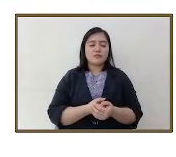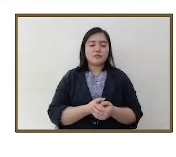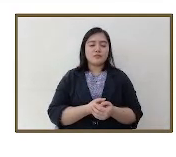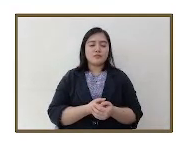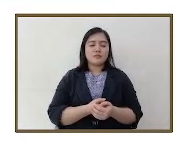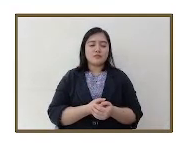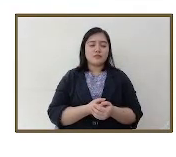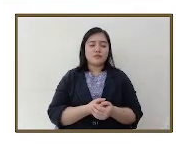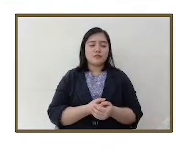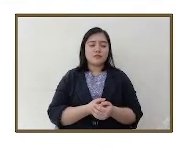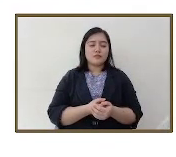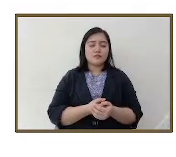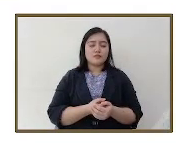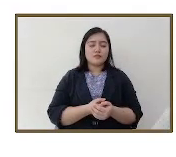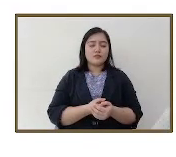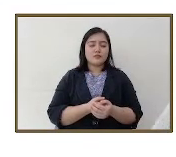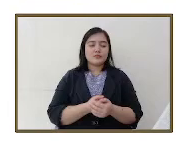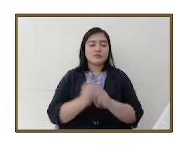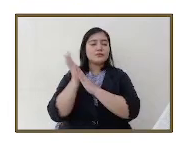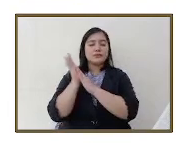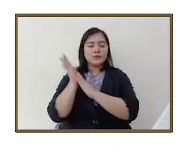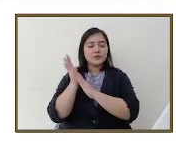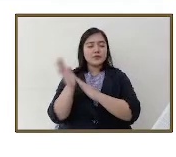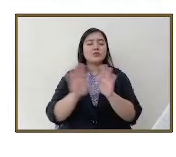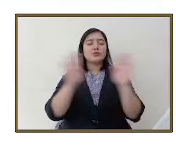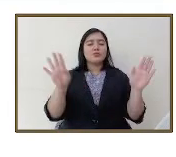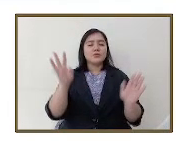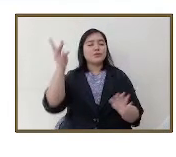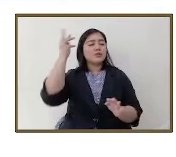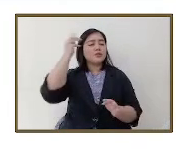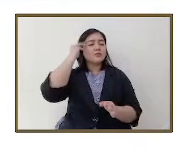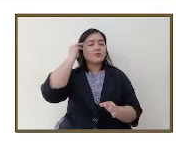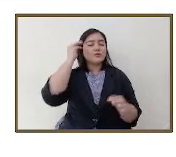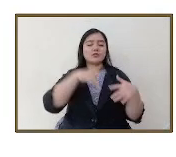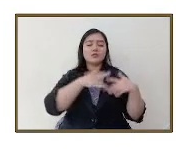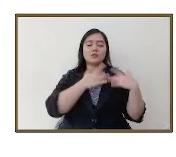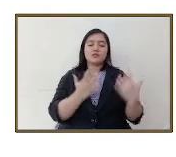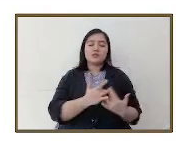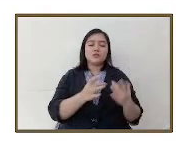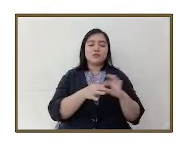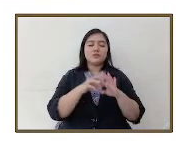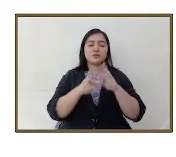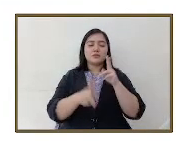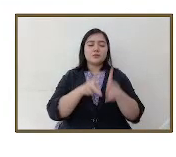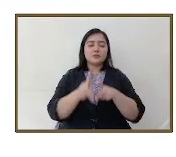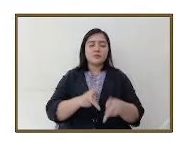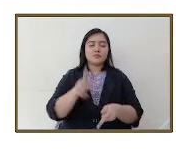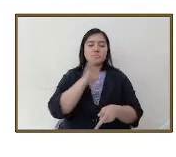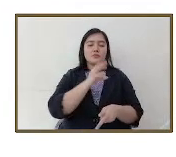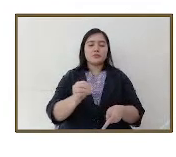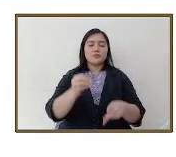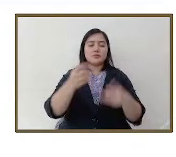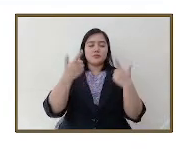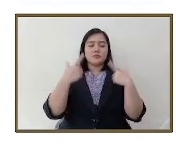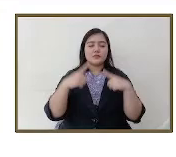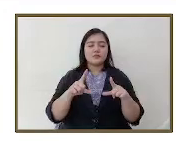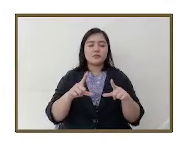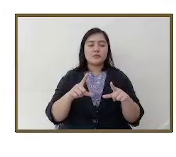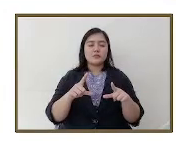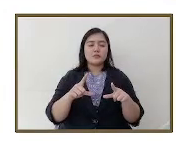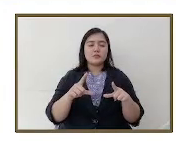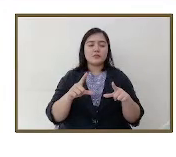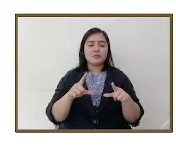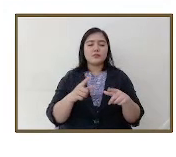inyo. Please open the minds and the hearts of your people and let your words, O God, pierce into their hearts and